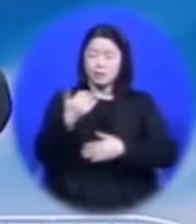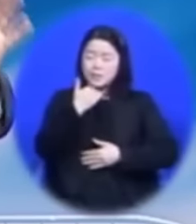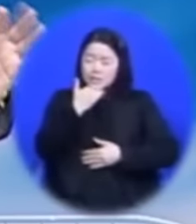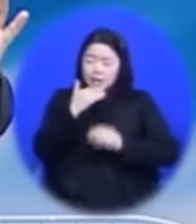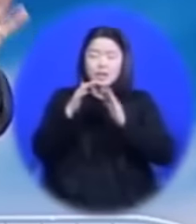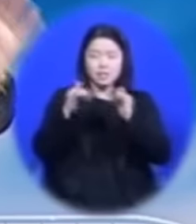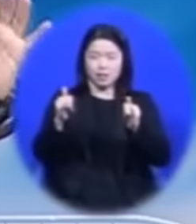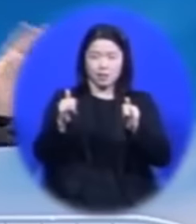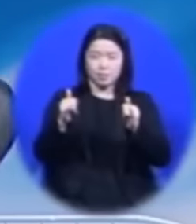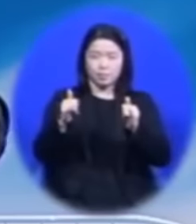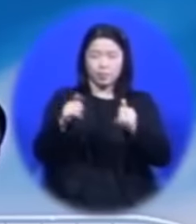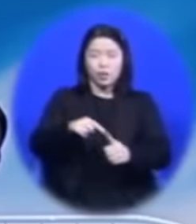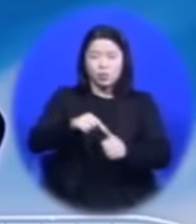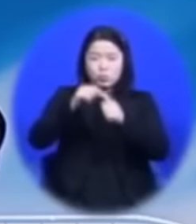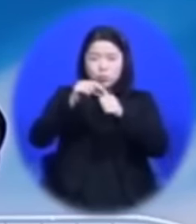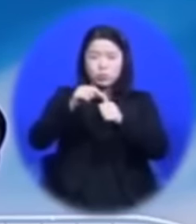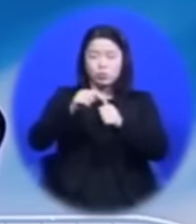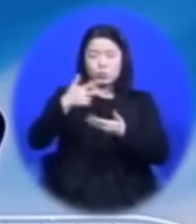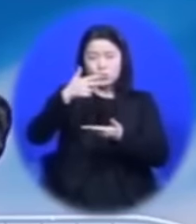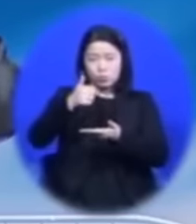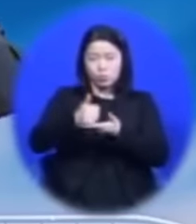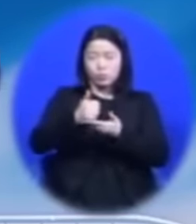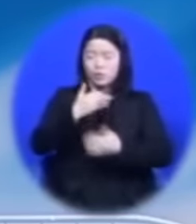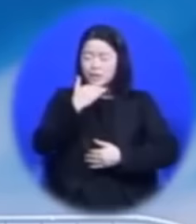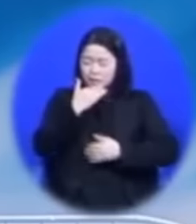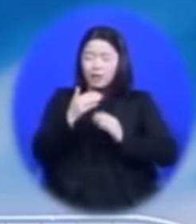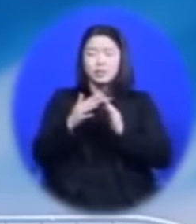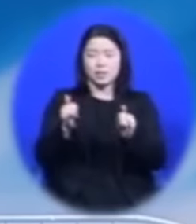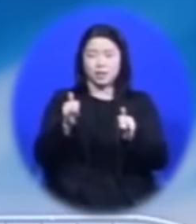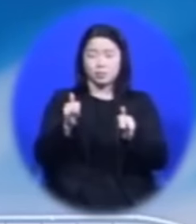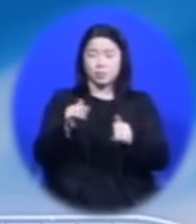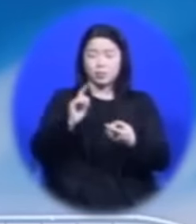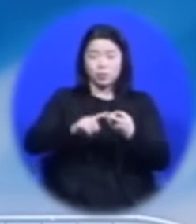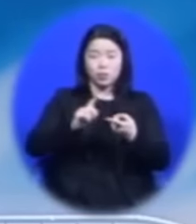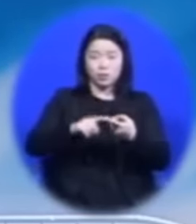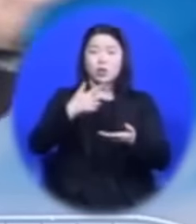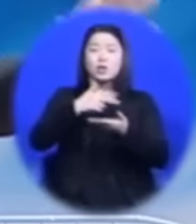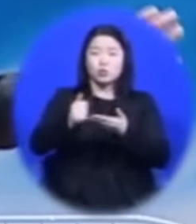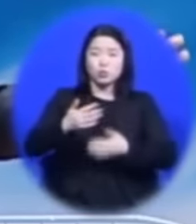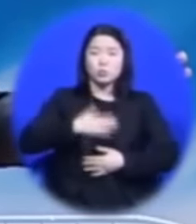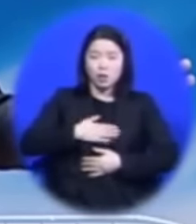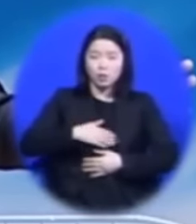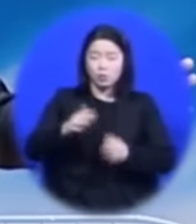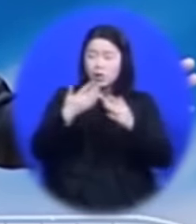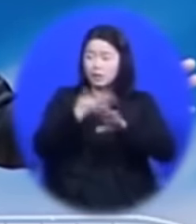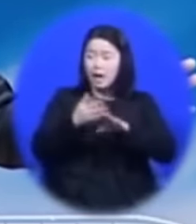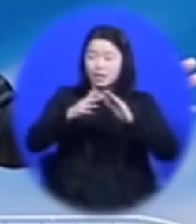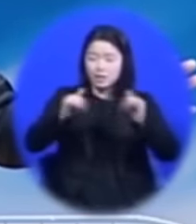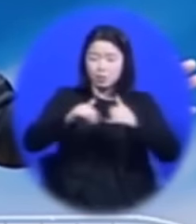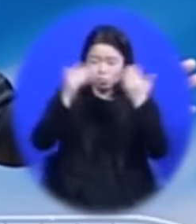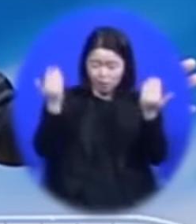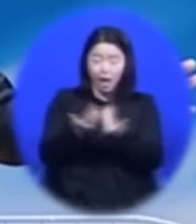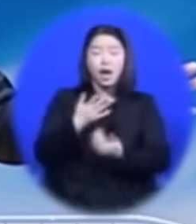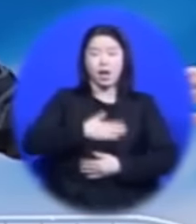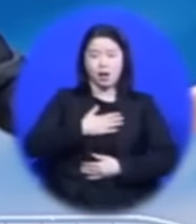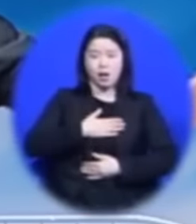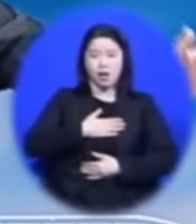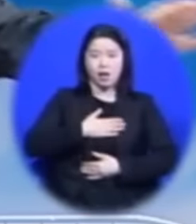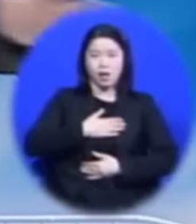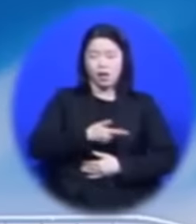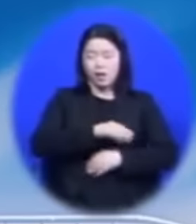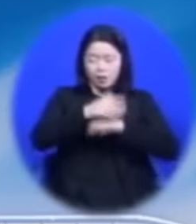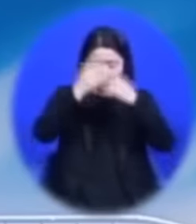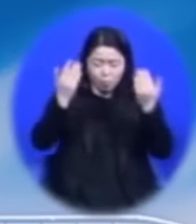사람이었어요. 메시아를 기다리는 사람이었어요. 그건 주님도 아셨고 사람들도 다 알았습니다.